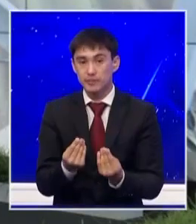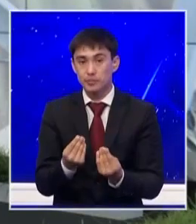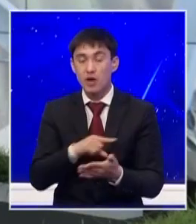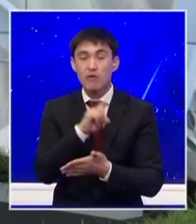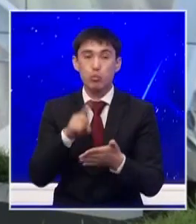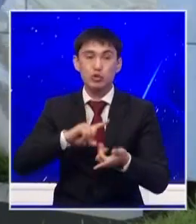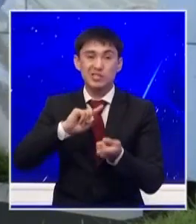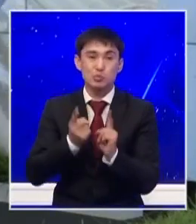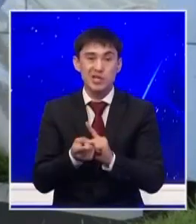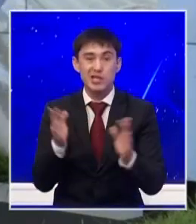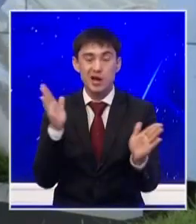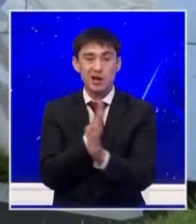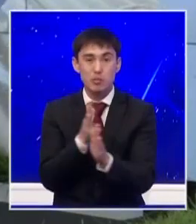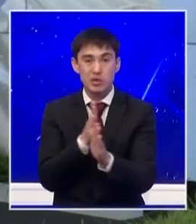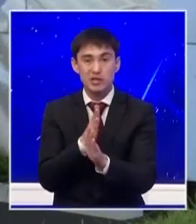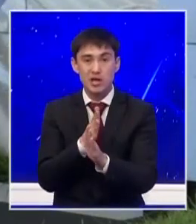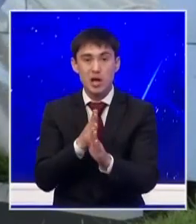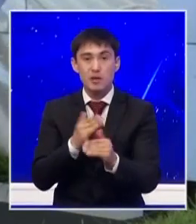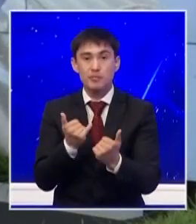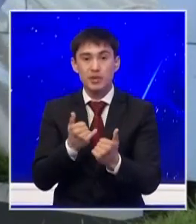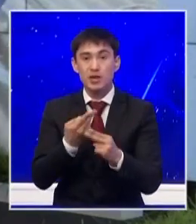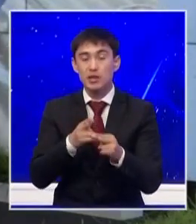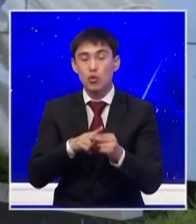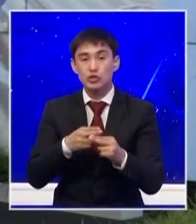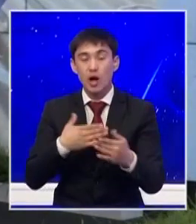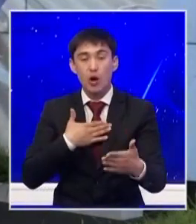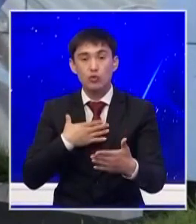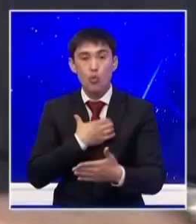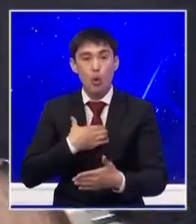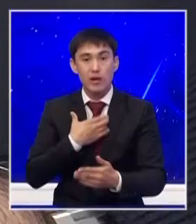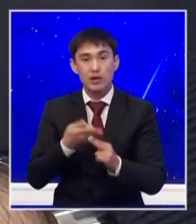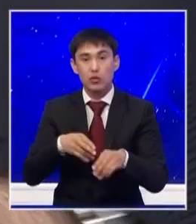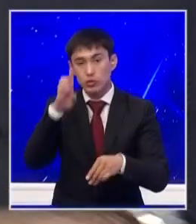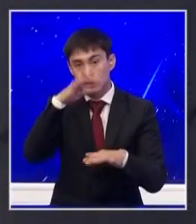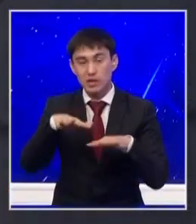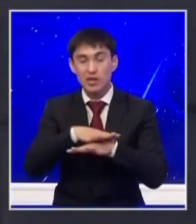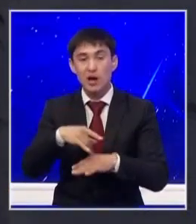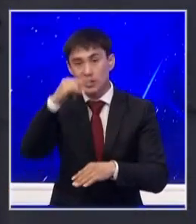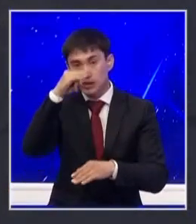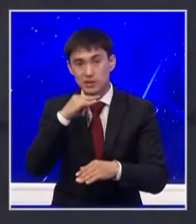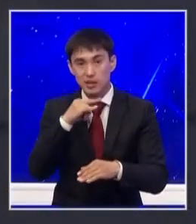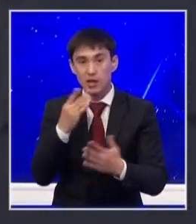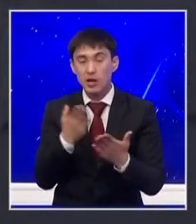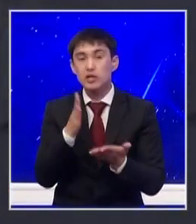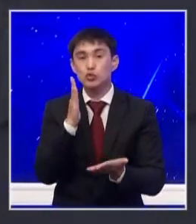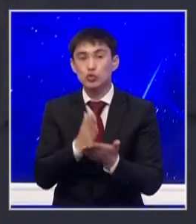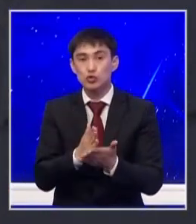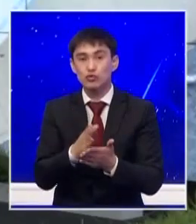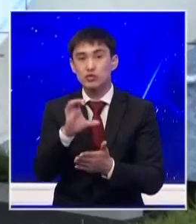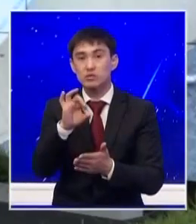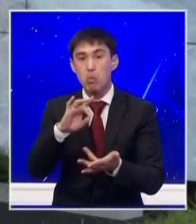вопросы изменения климата и климатическая повестка становится очень актуальными для такой страны как Казахстан Какие существуют